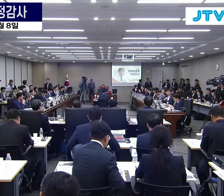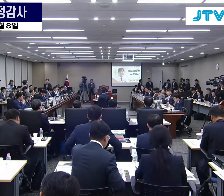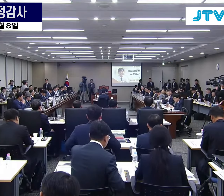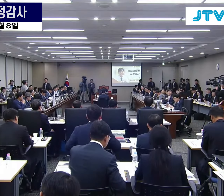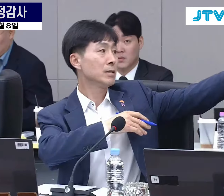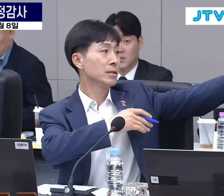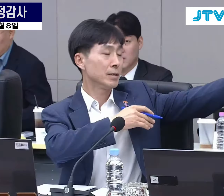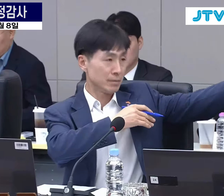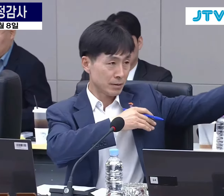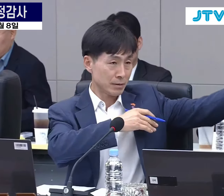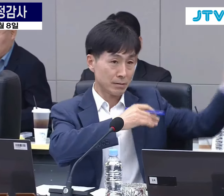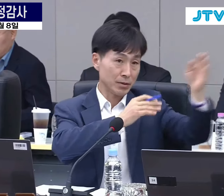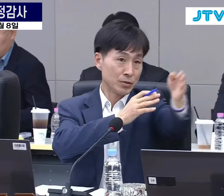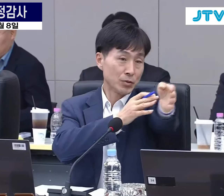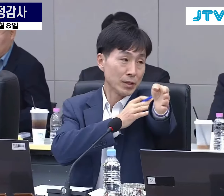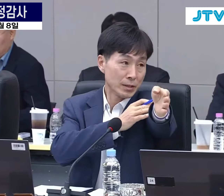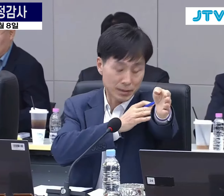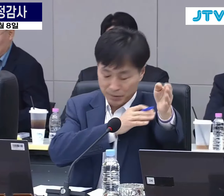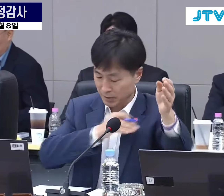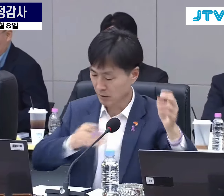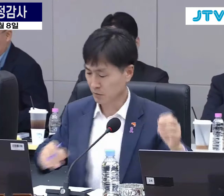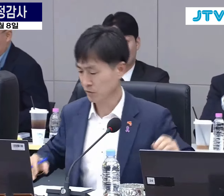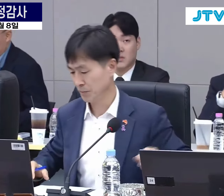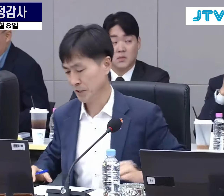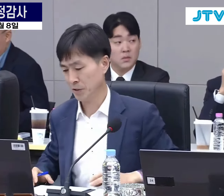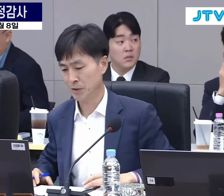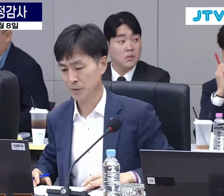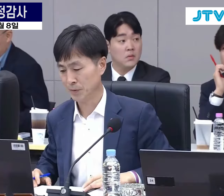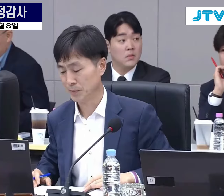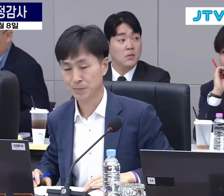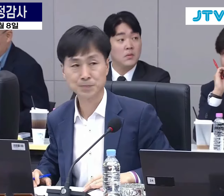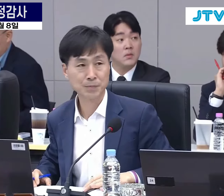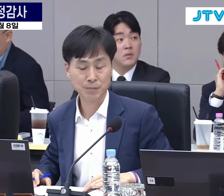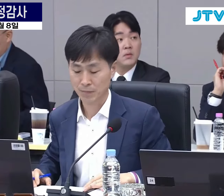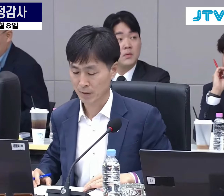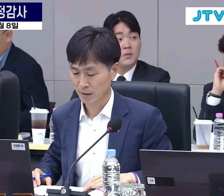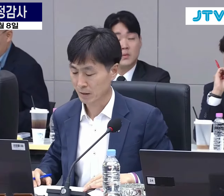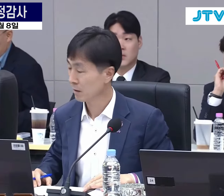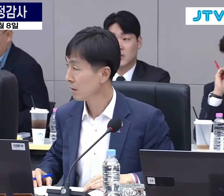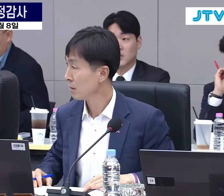정승윤 위원장님 하기 전에 이쪽에 잠시 서 주십시오.